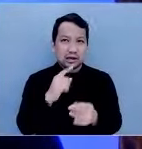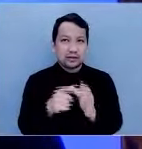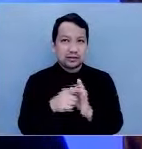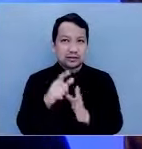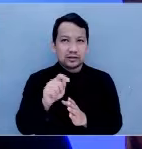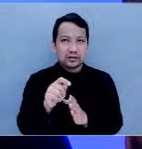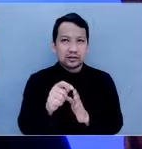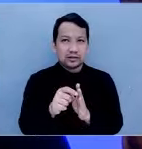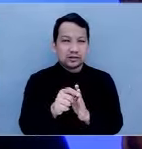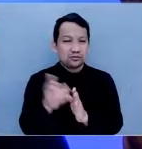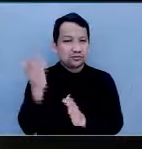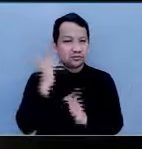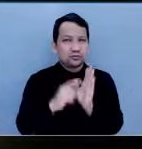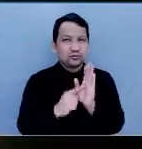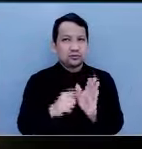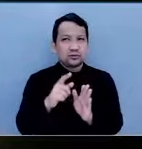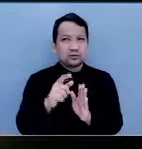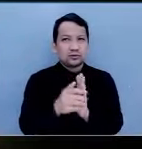Pinoy.